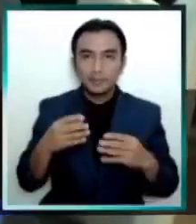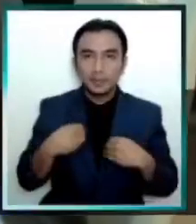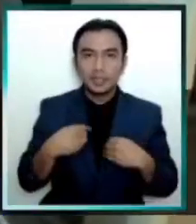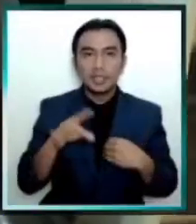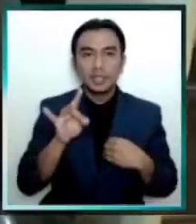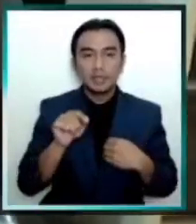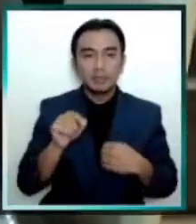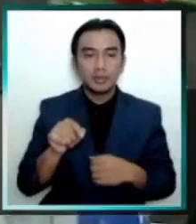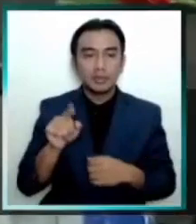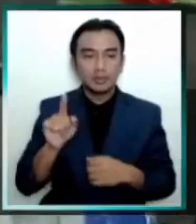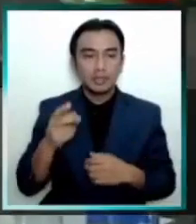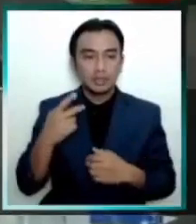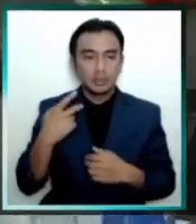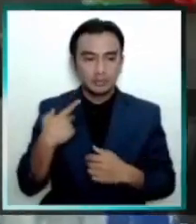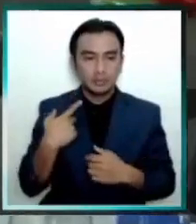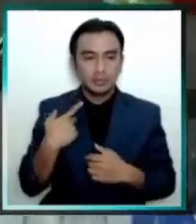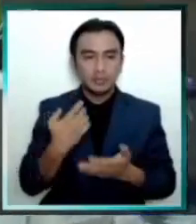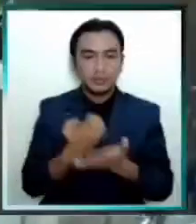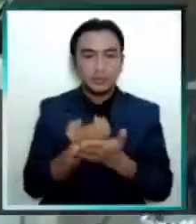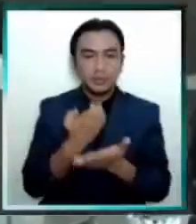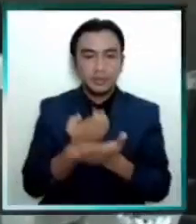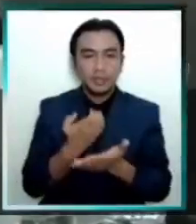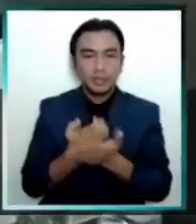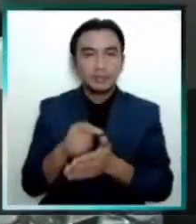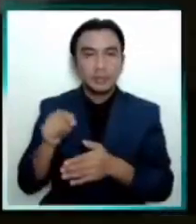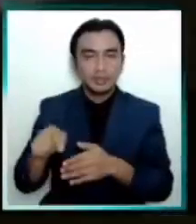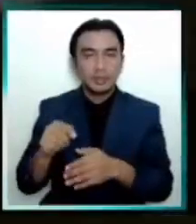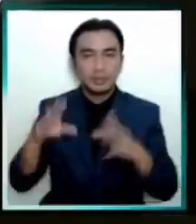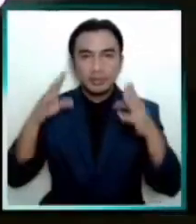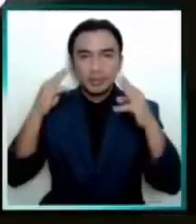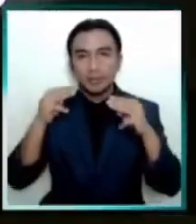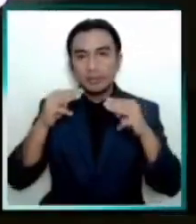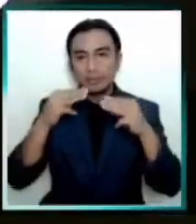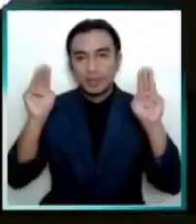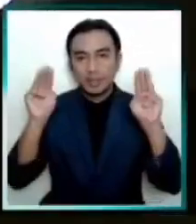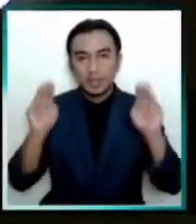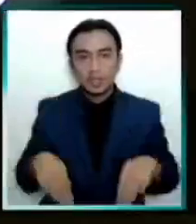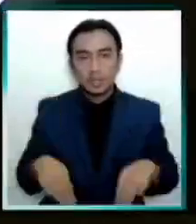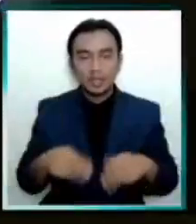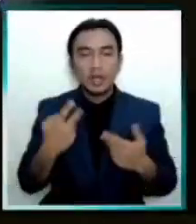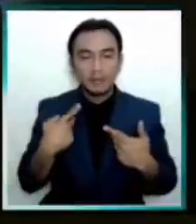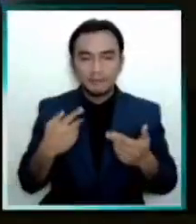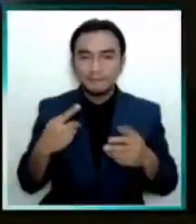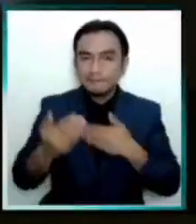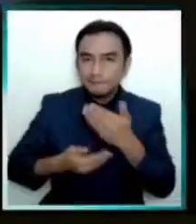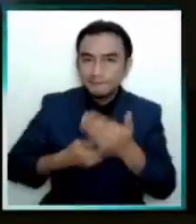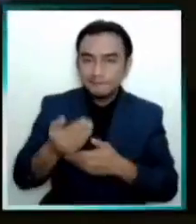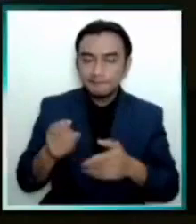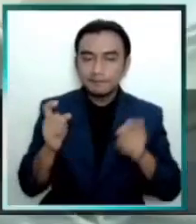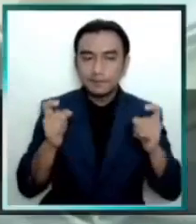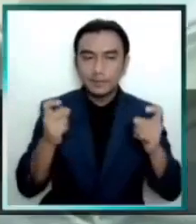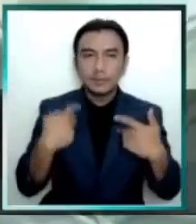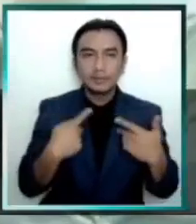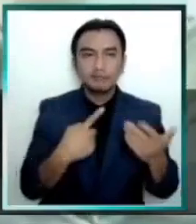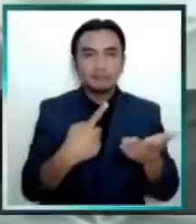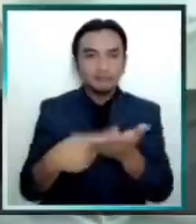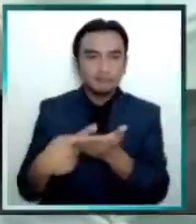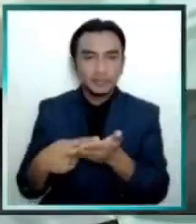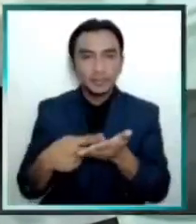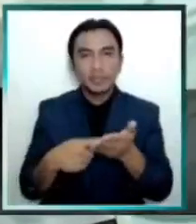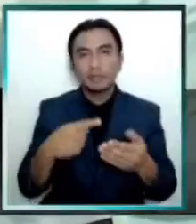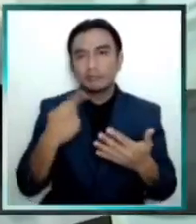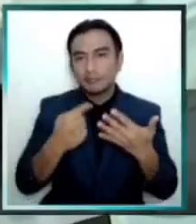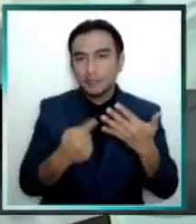ng Malacanang. Kaya inaasahang magiging mas mabilis ang diskusyon tungkol sa magkakaibang probisyon. Ang magiging resulta